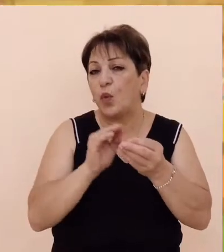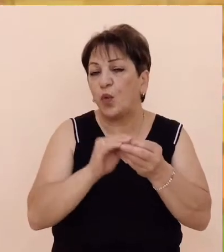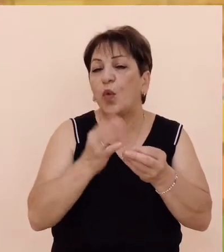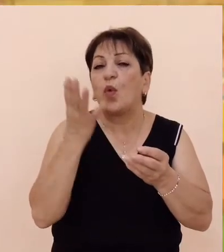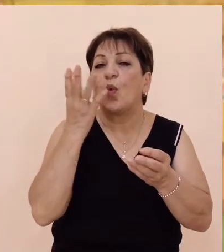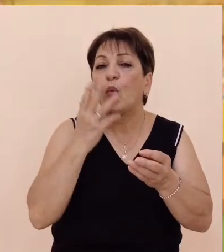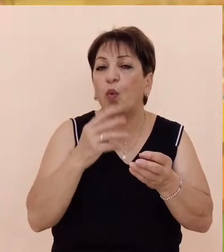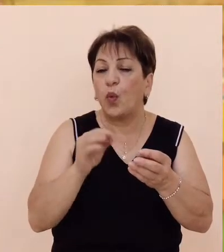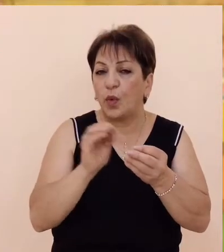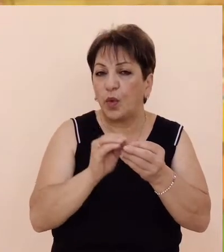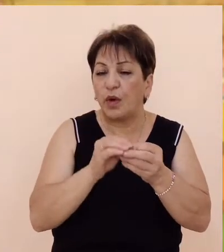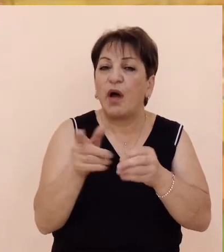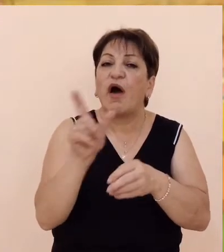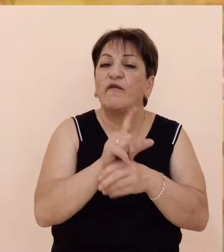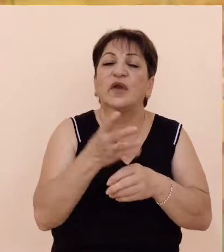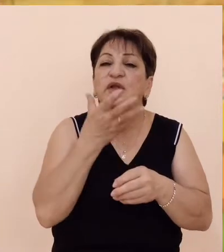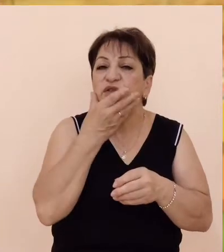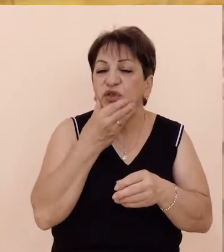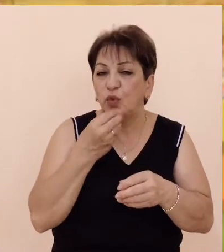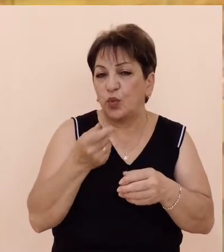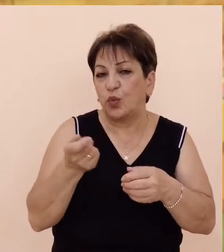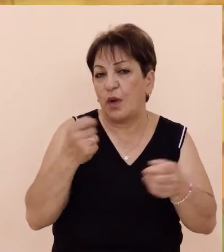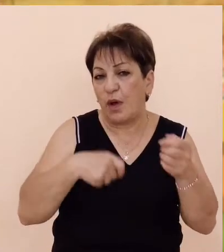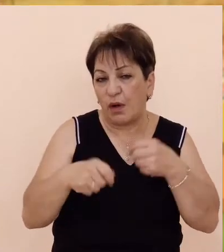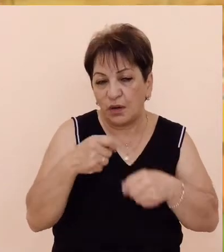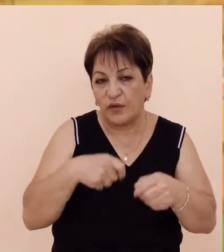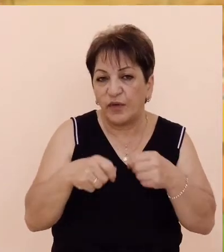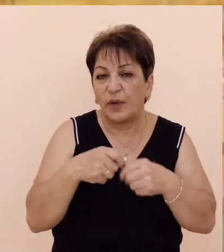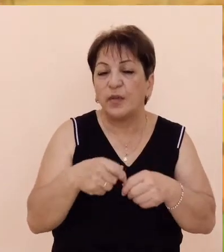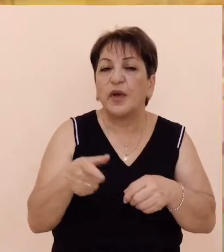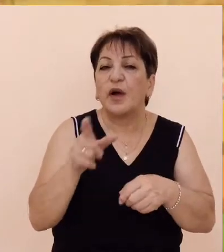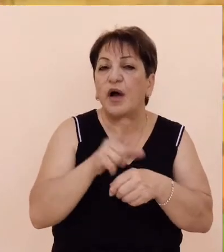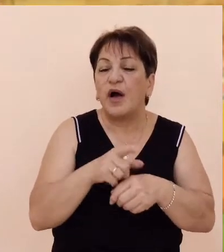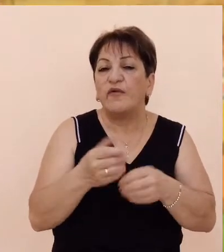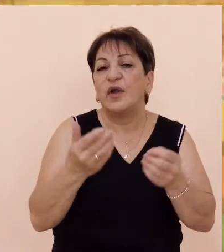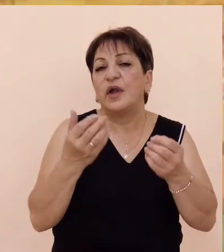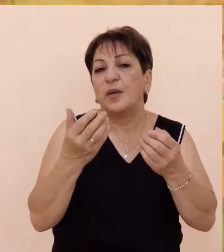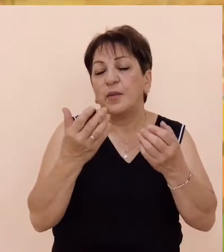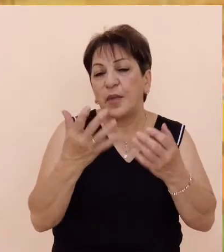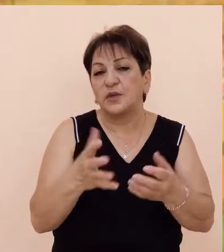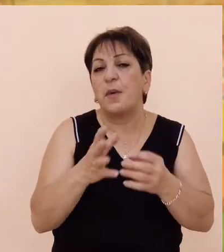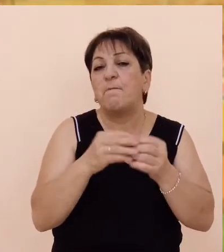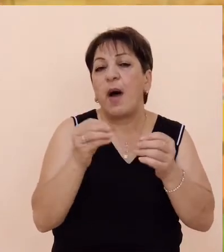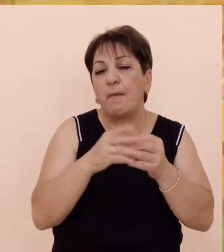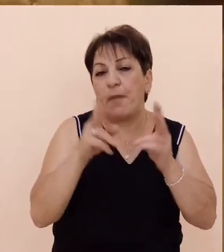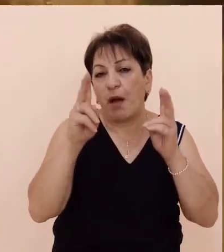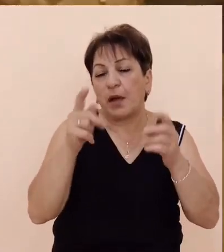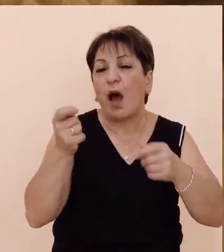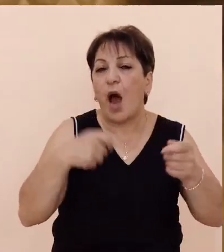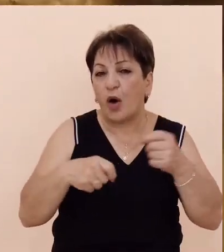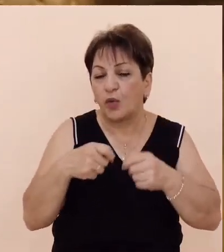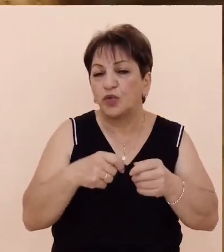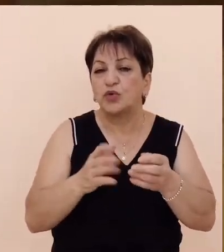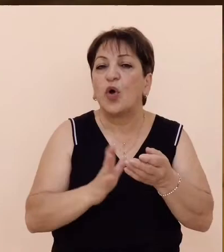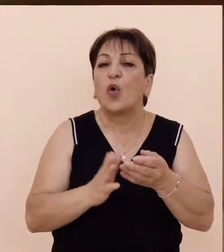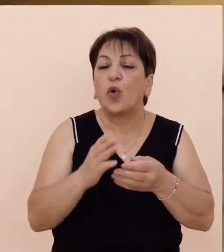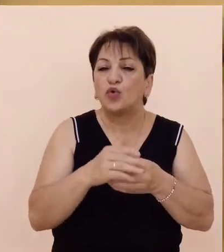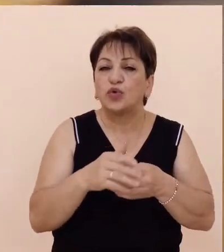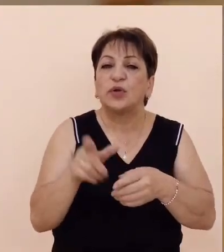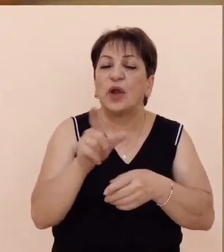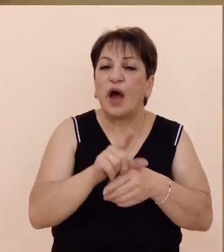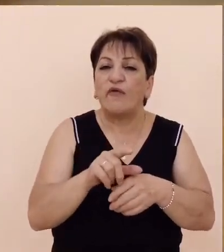գունային համադրություններն ավելի գեղեցիկ կատարել, նախընտրում եմ ավելի պարզ հագուստ, բամբակյա հագուստ, կոշիկները